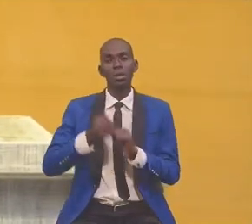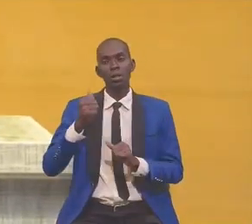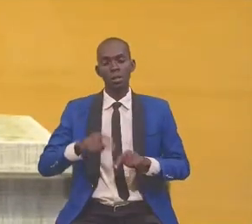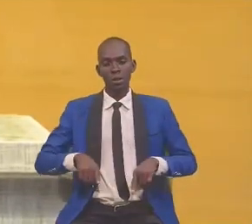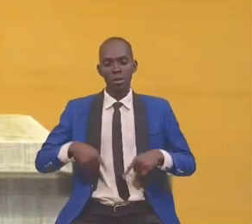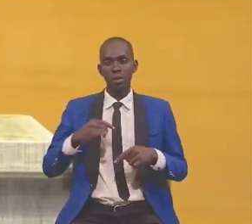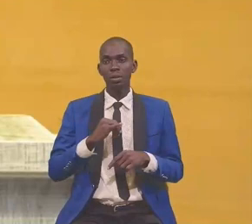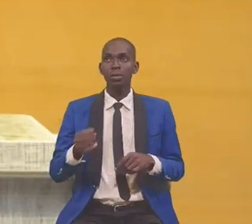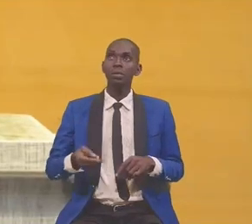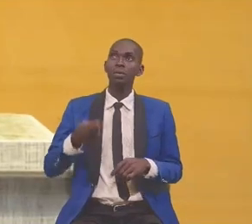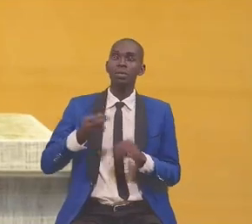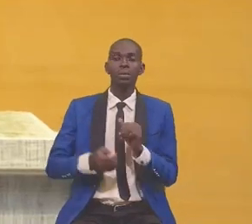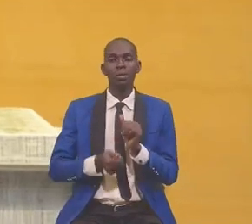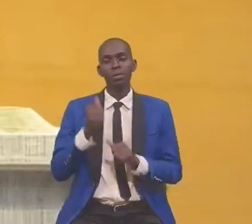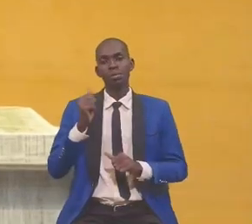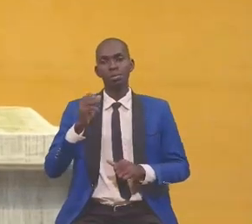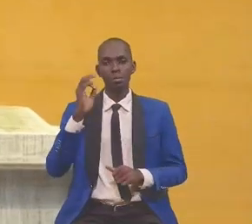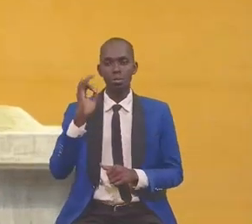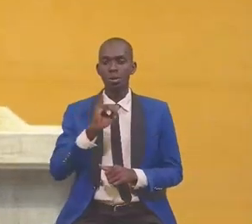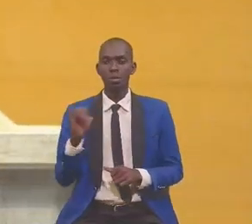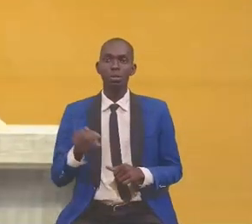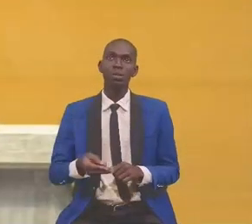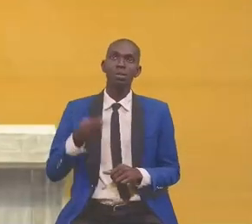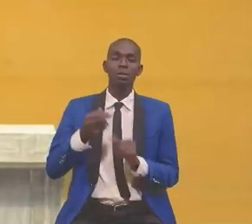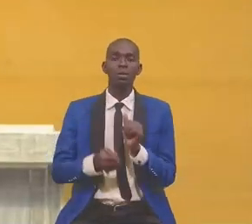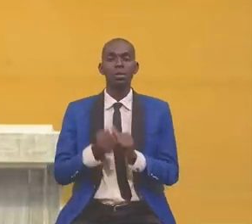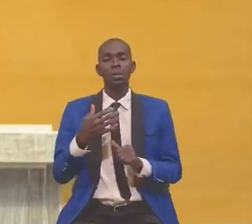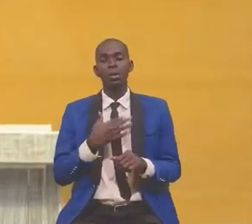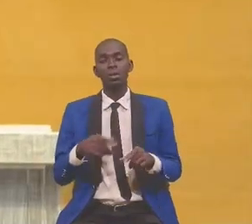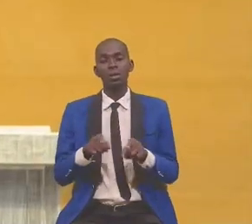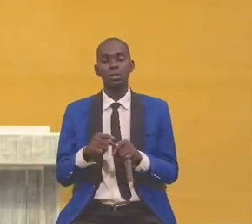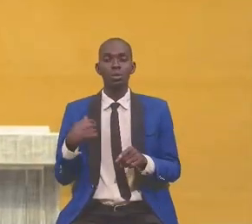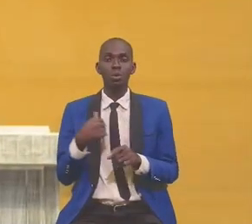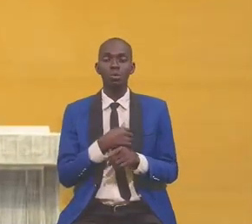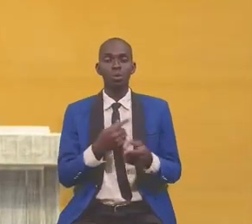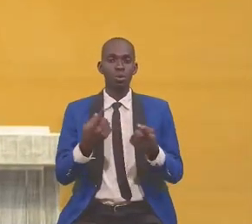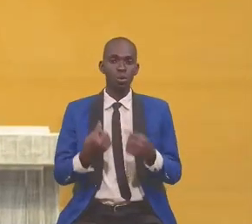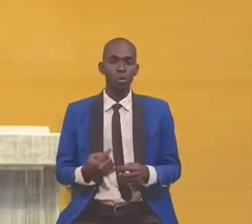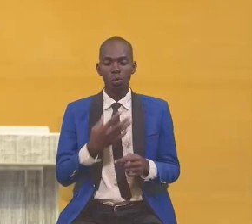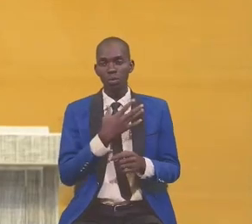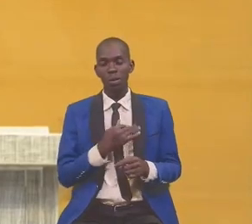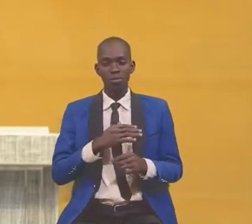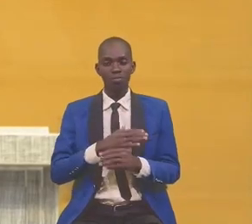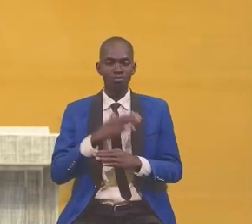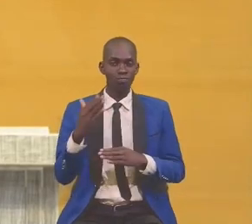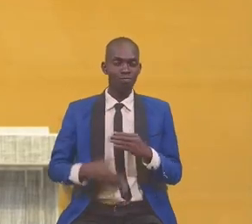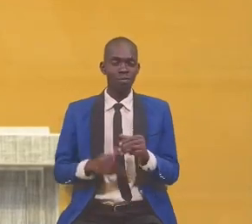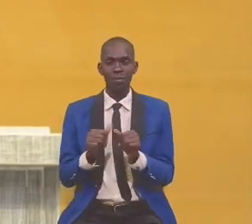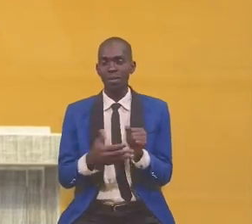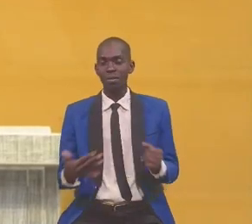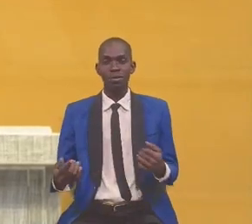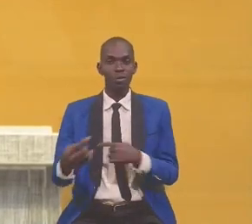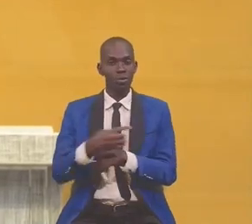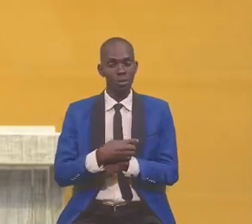servir plus haut. Et comme nous venons pour tout conclure aujourd'hui, nous parlons